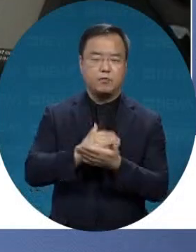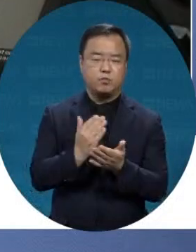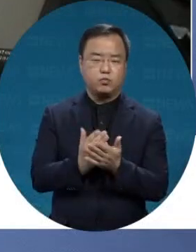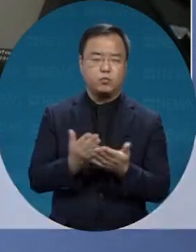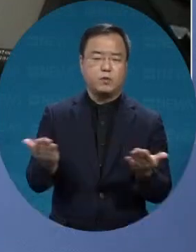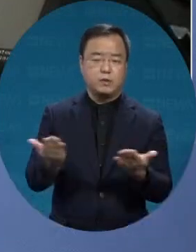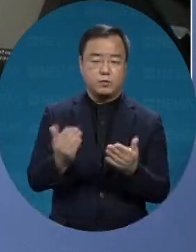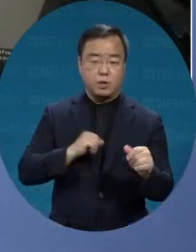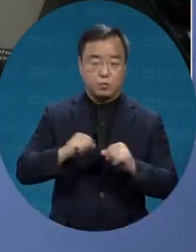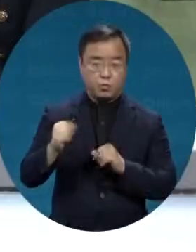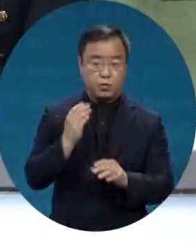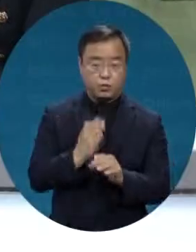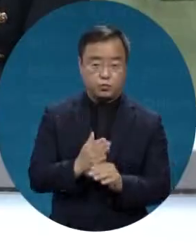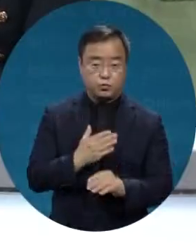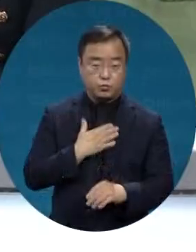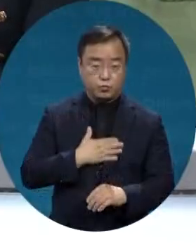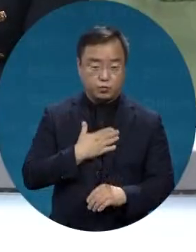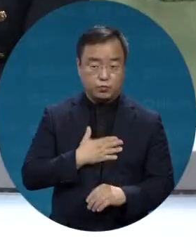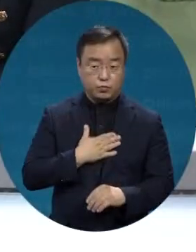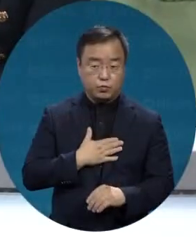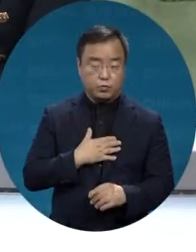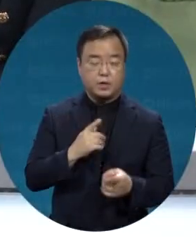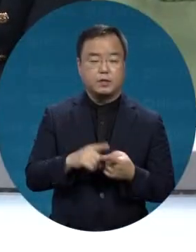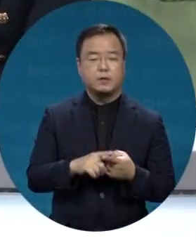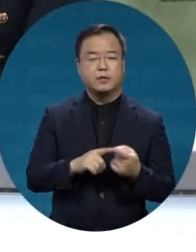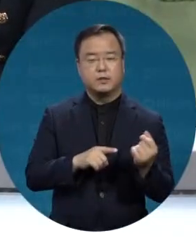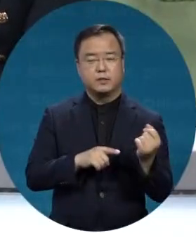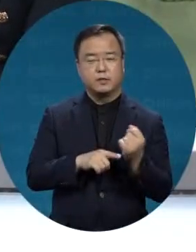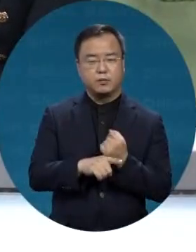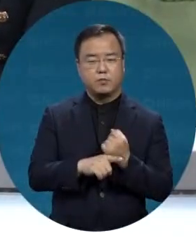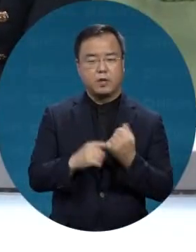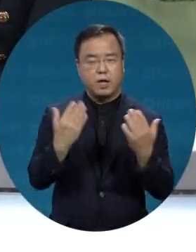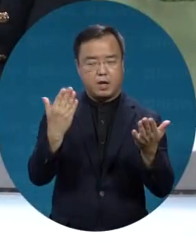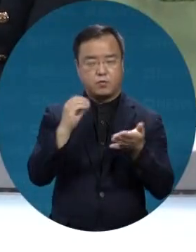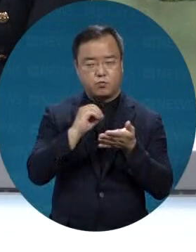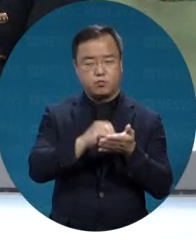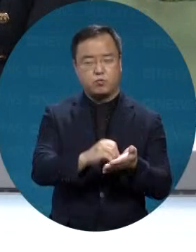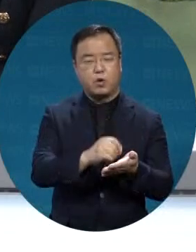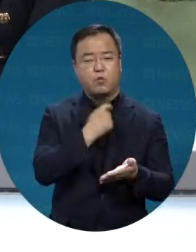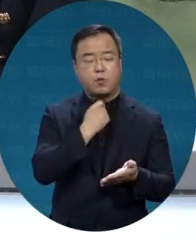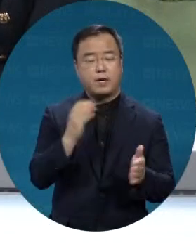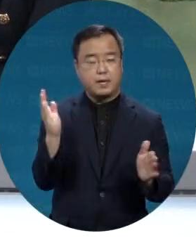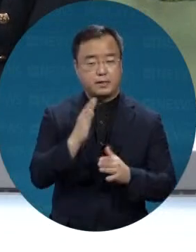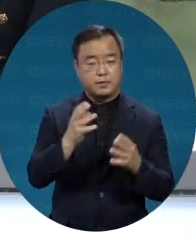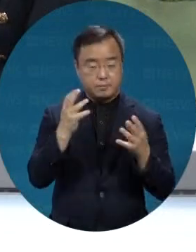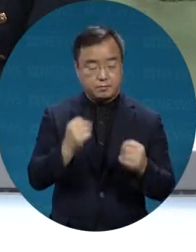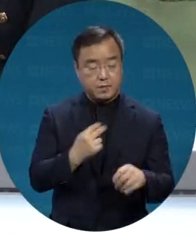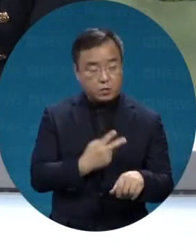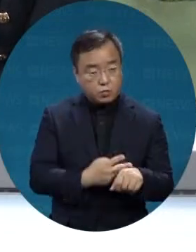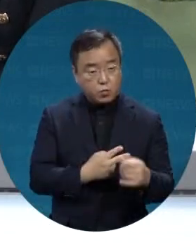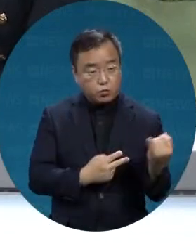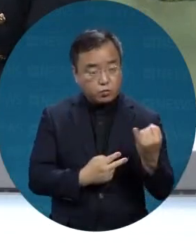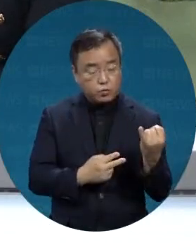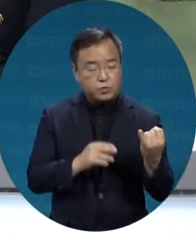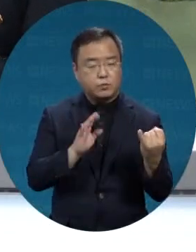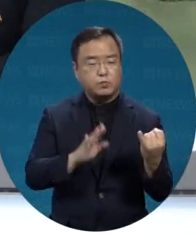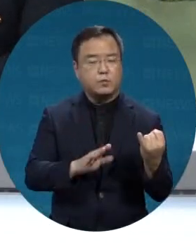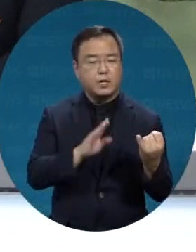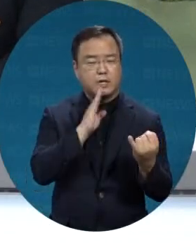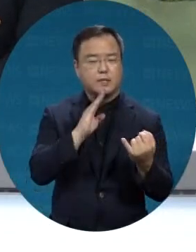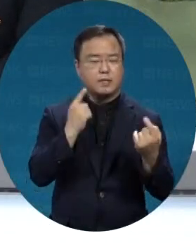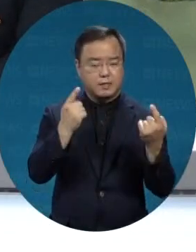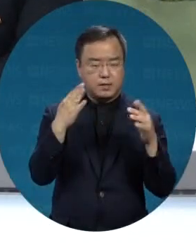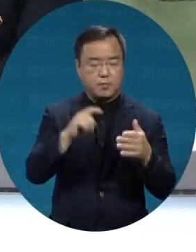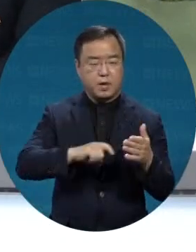애들이 활동을 하고 있습니다 우리가 그래서 웹툰 쪽으로 진학하려는 학생들도 많다고 하는데요 교수님 실제 대학에서 우리 학생들을